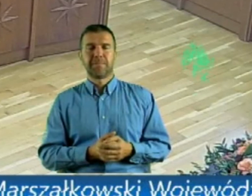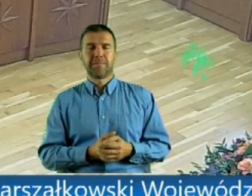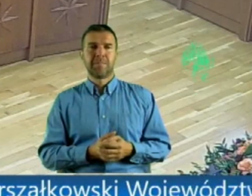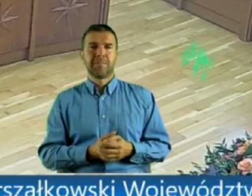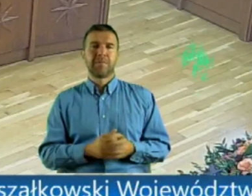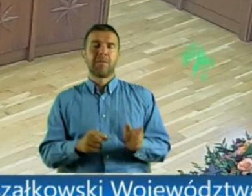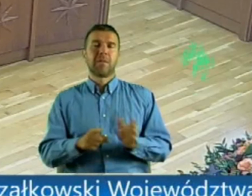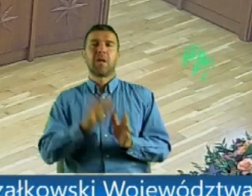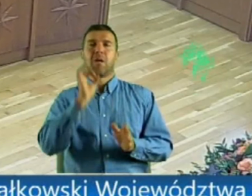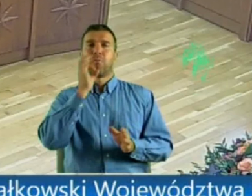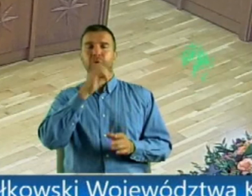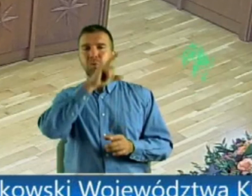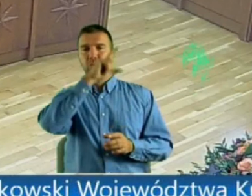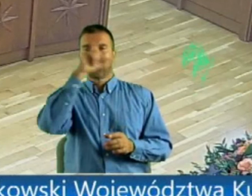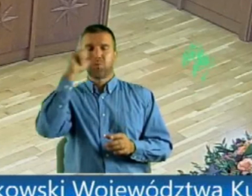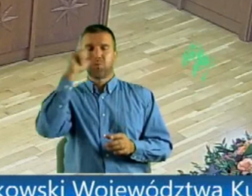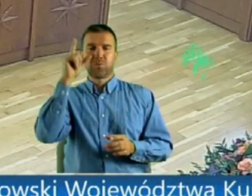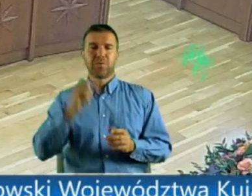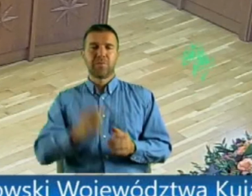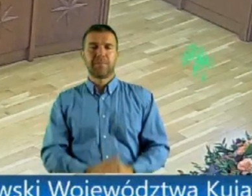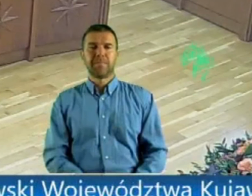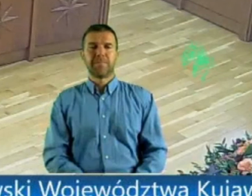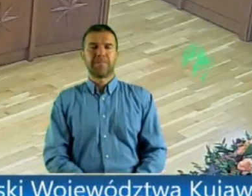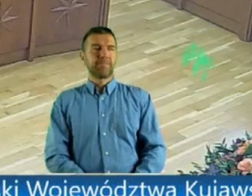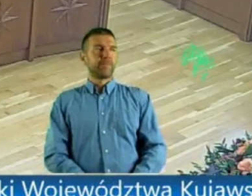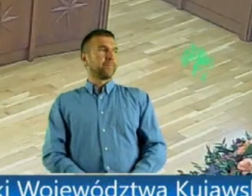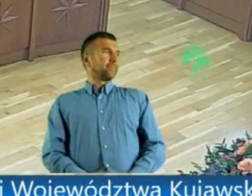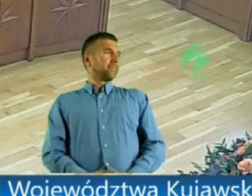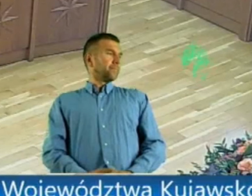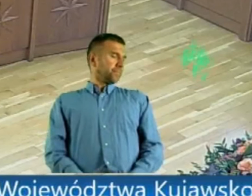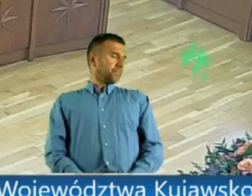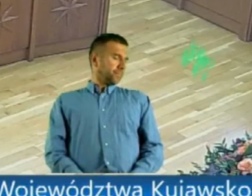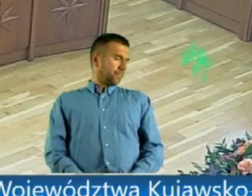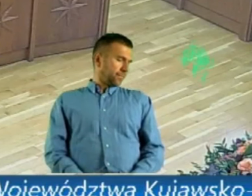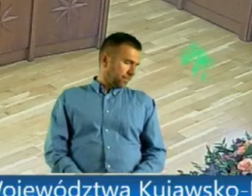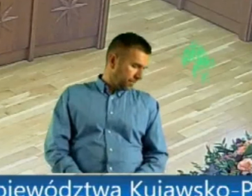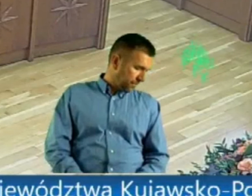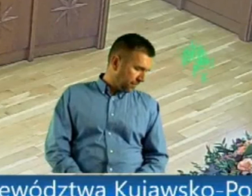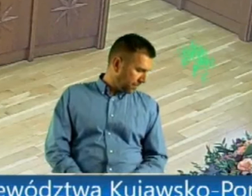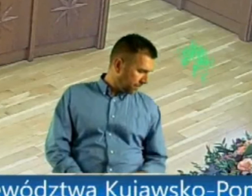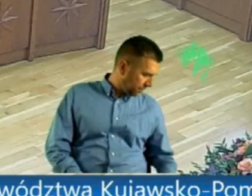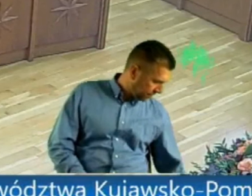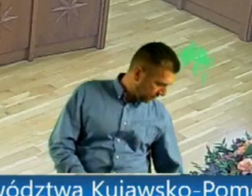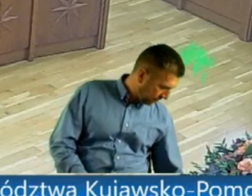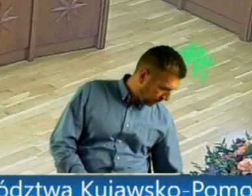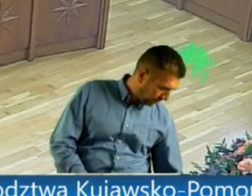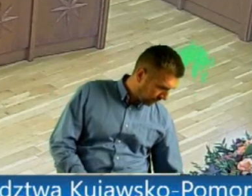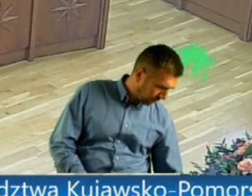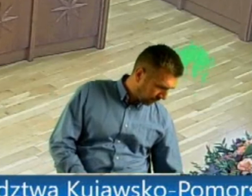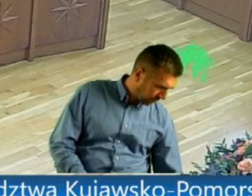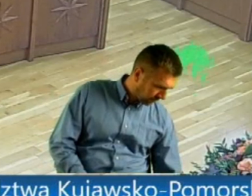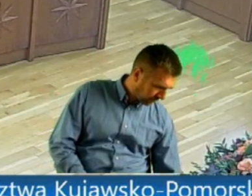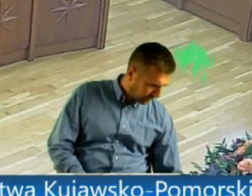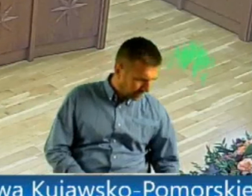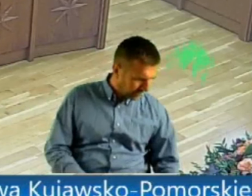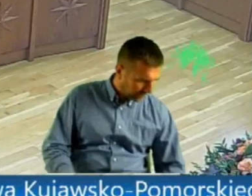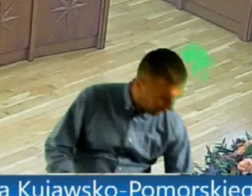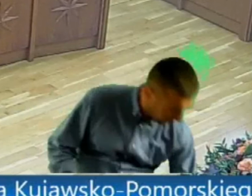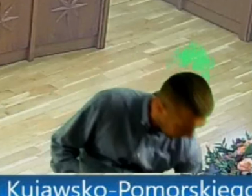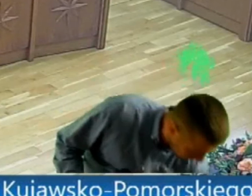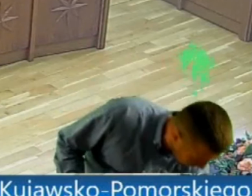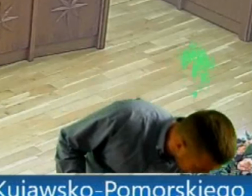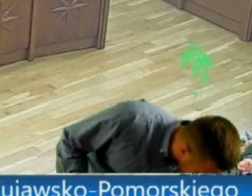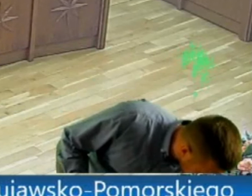młodych ludzi autorytetu to inne niż dla nas. Liczę, że będziemy musieli tutaj znaleźć jakiś kompromis, złoty środek, ale na pewno